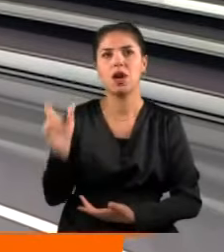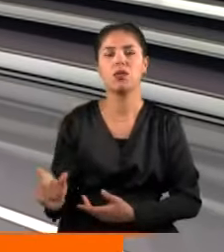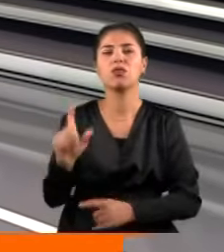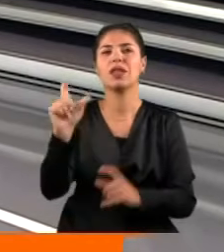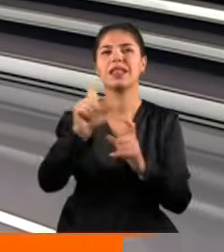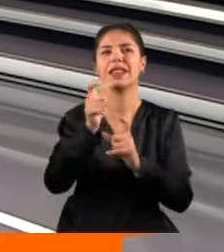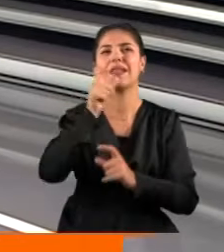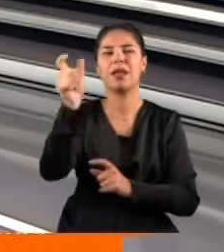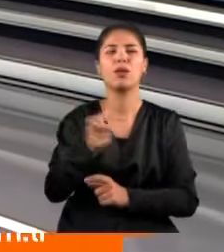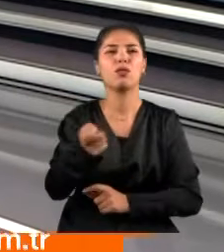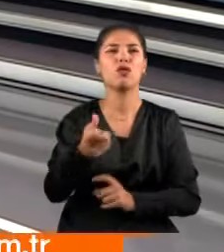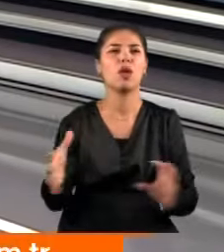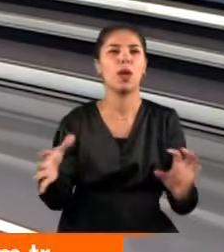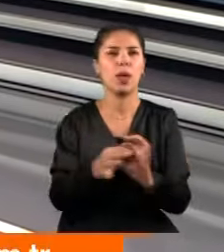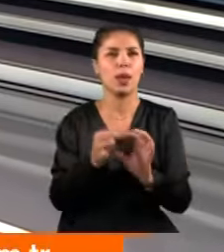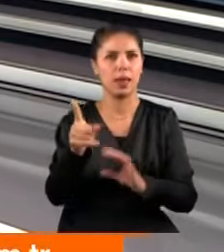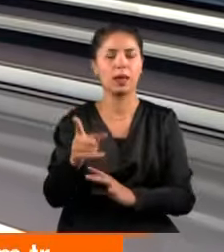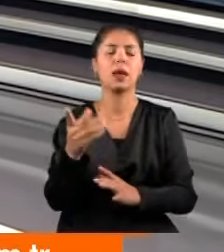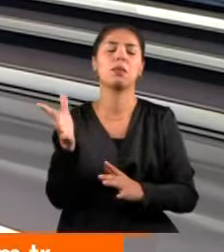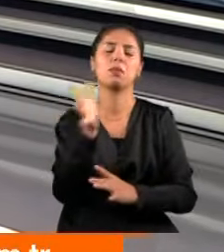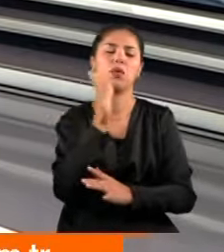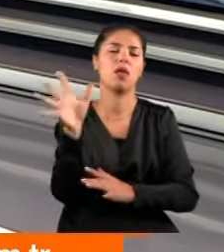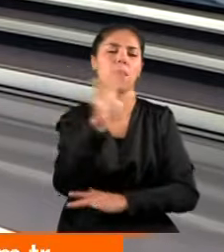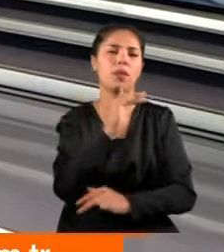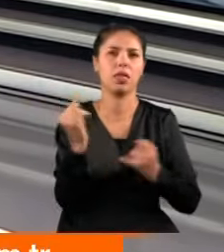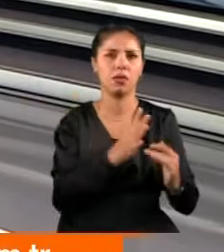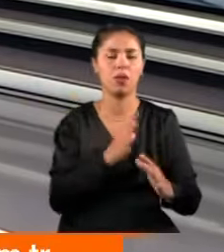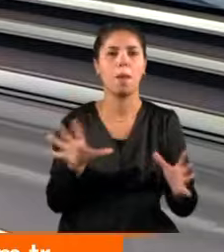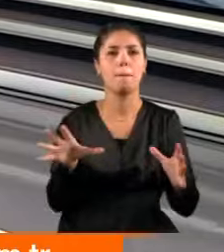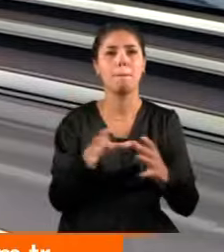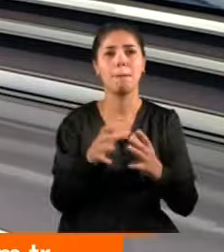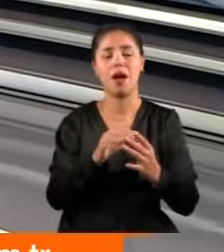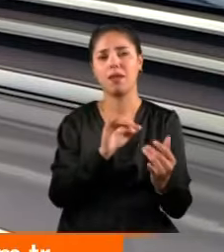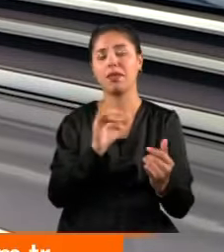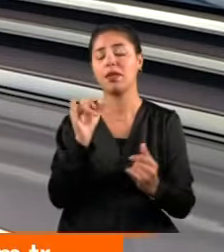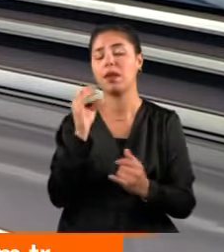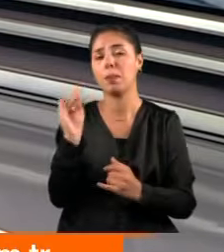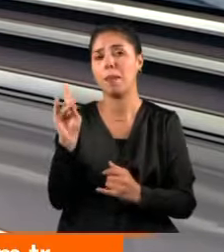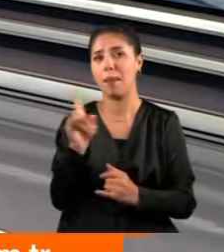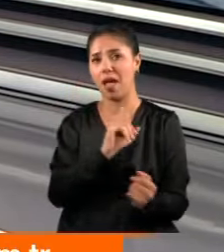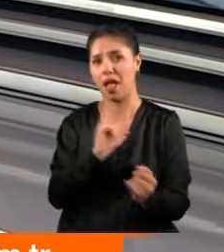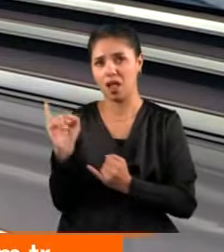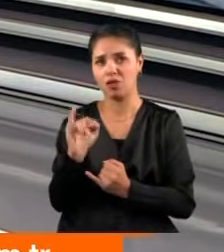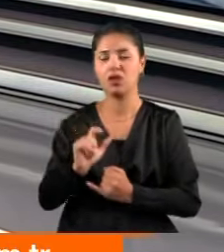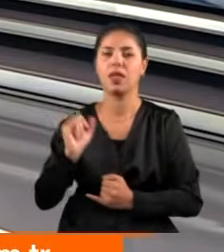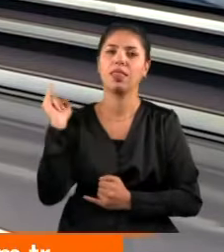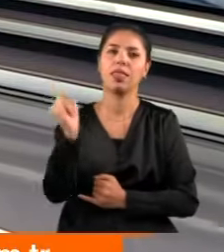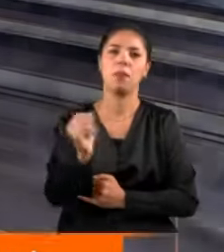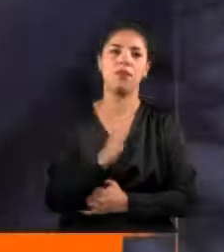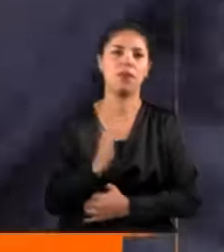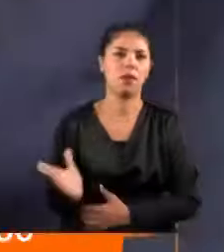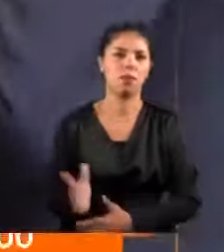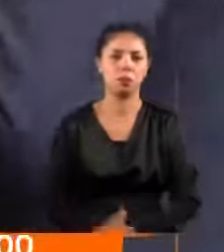Sinan Ateş cinayeti üzerinden ki çok tartışılıyor biliyorsunuz, partisine yönelik eleştirilere tepki gösterdi.